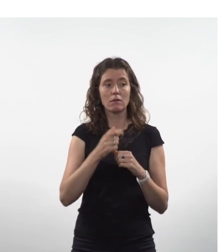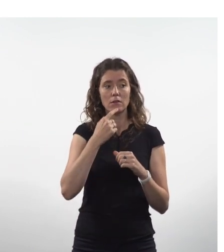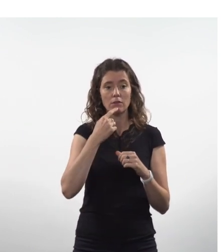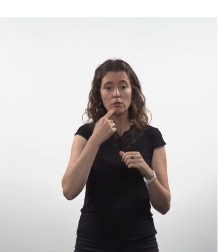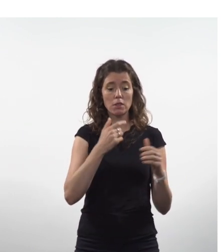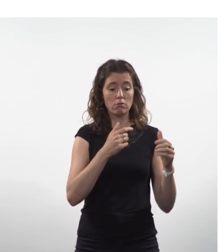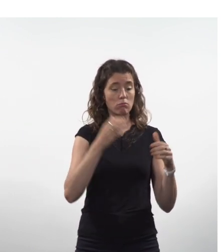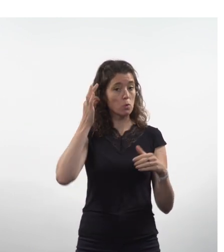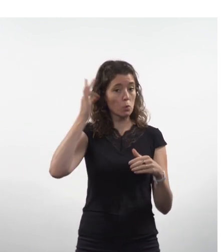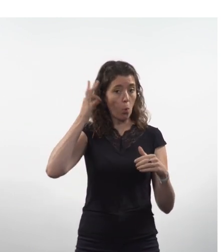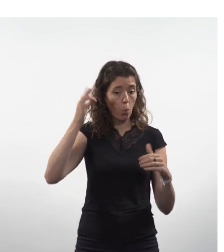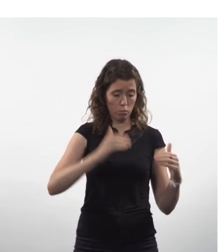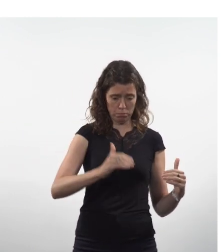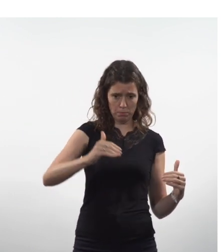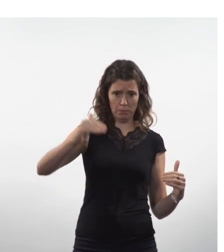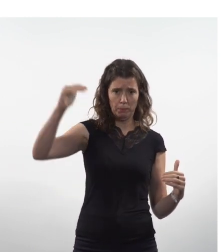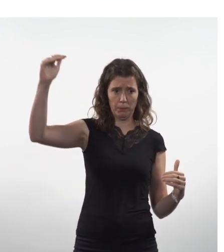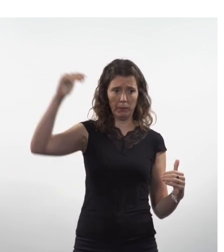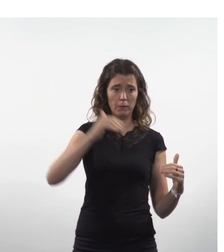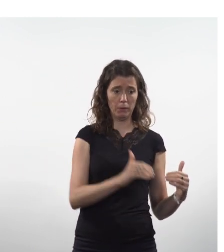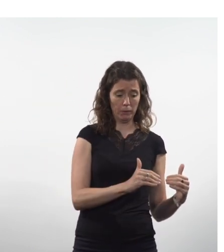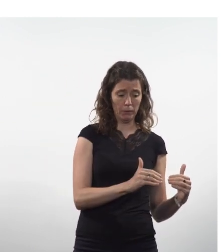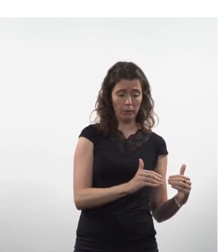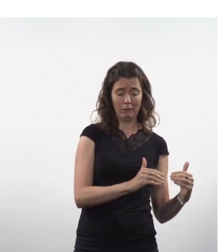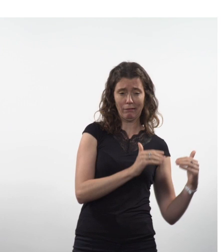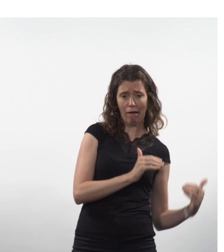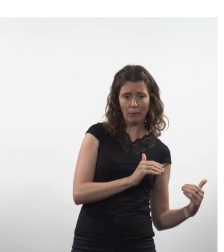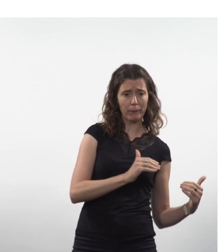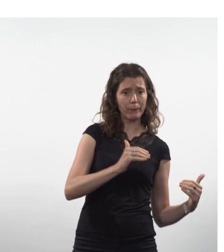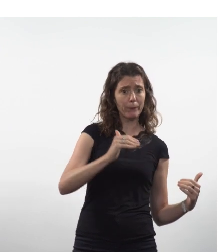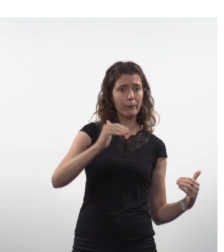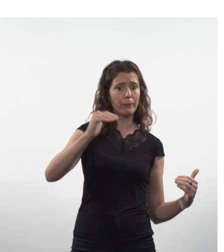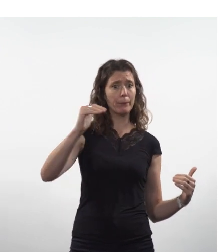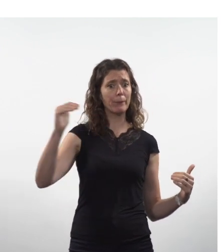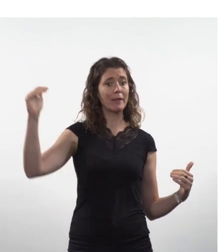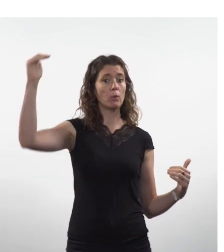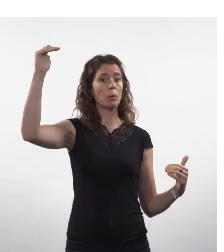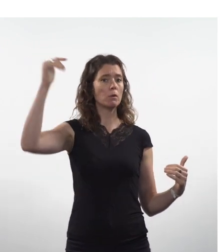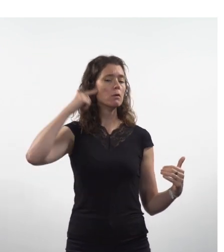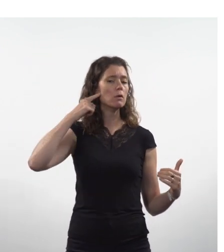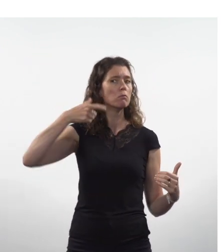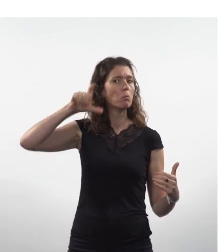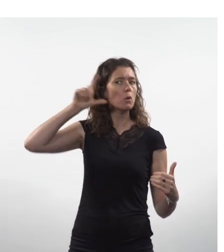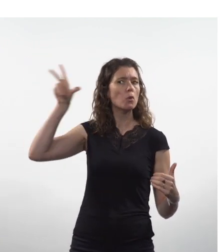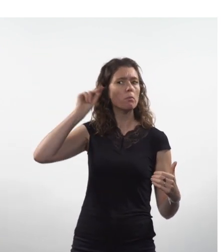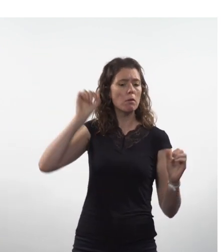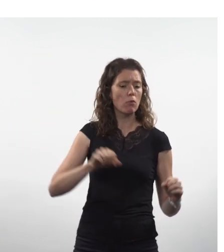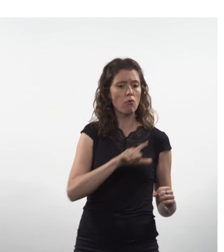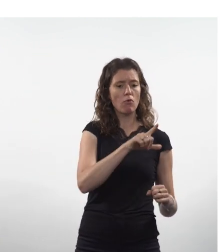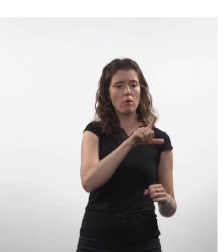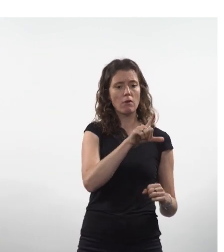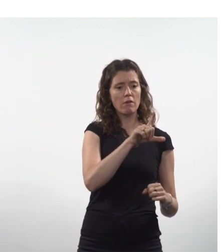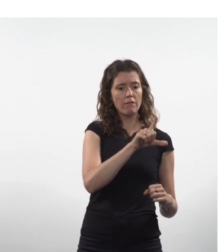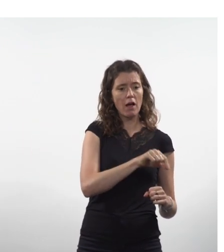classifier les sons, c'est-à-dire au plus grave, au plus aigu. L'oreille humaine, elle peut entendre entre 20 à